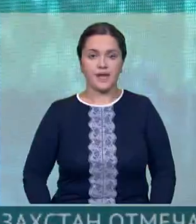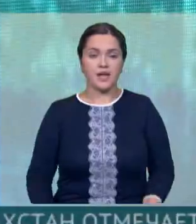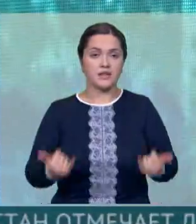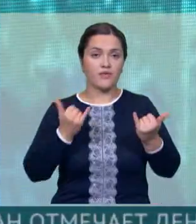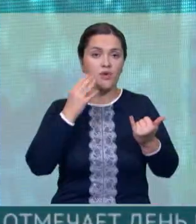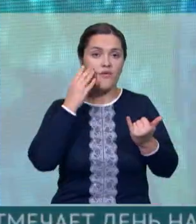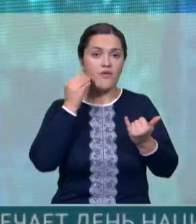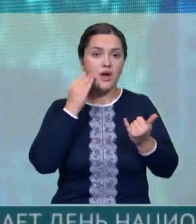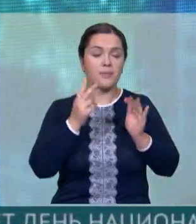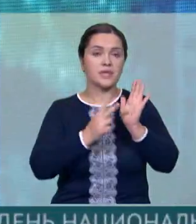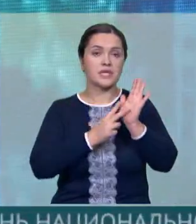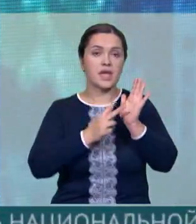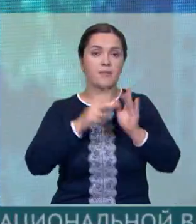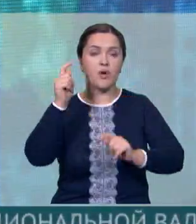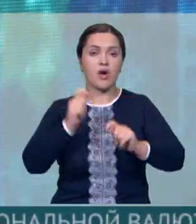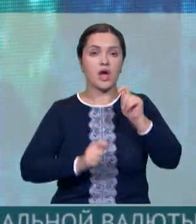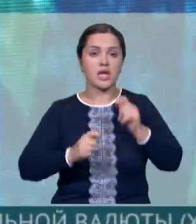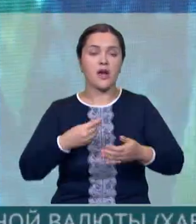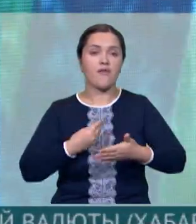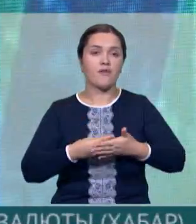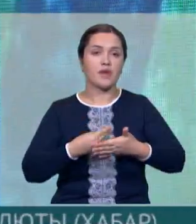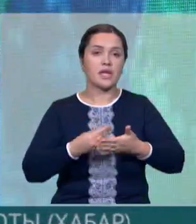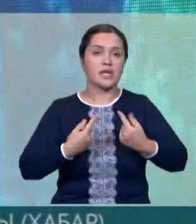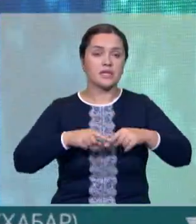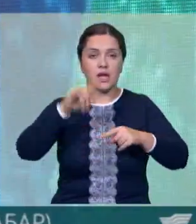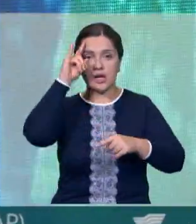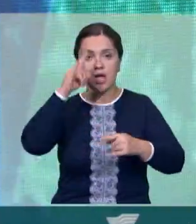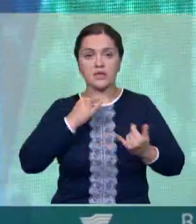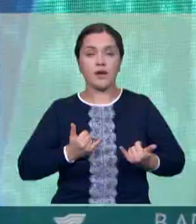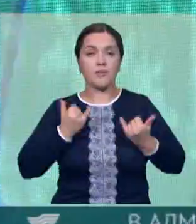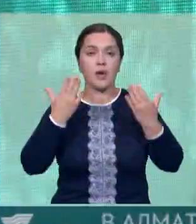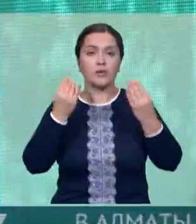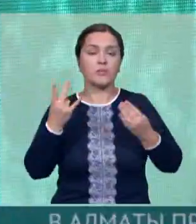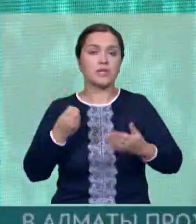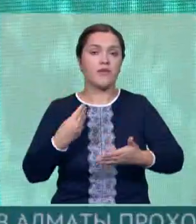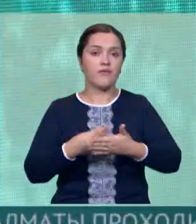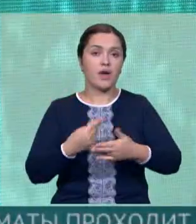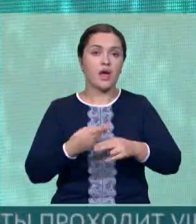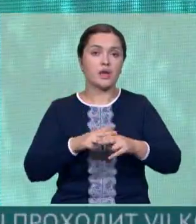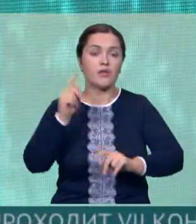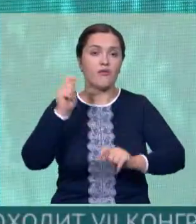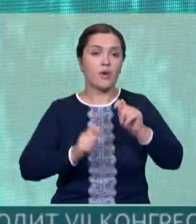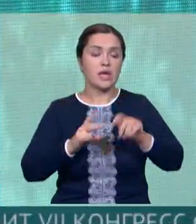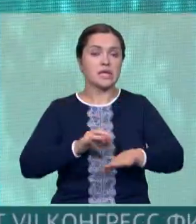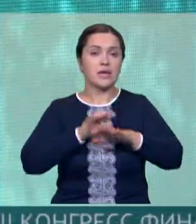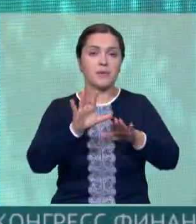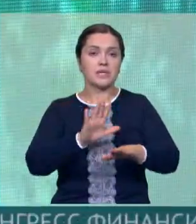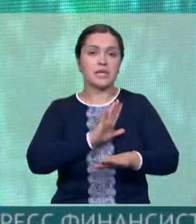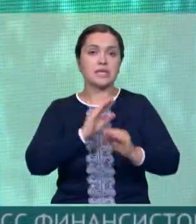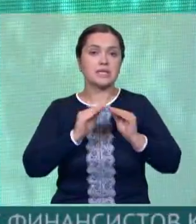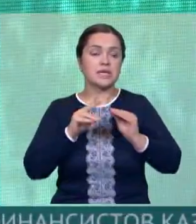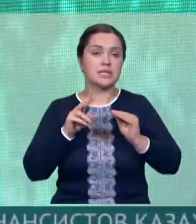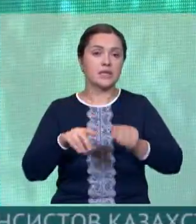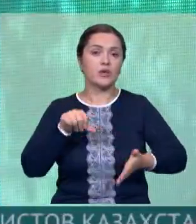Сегодня в Алматы проходит 7-й конгресс финансистов Казахстана, приуроченный ко дню национальной валюты. Этот форум не